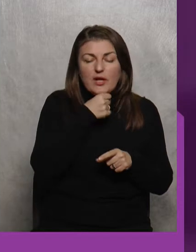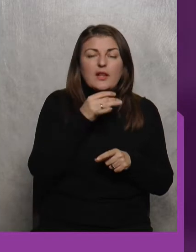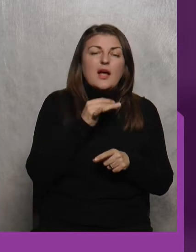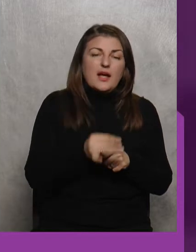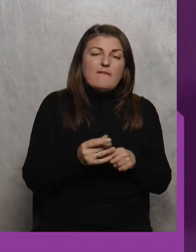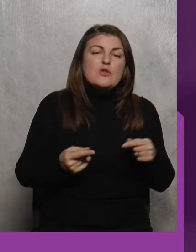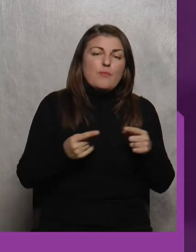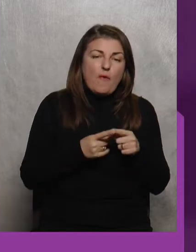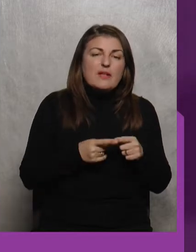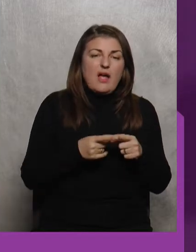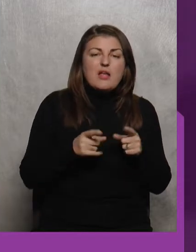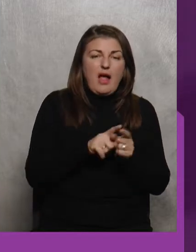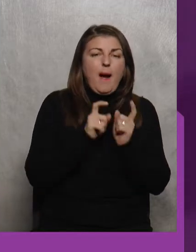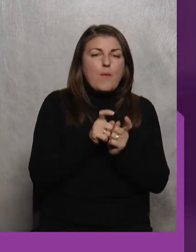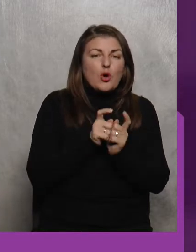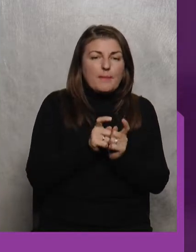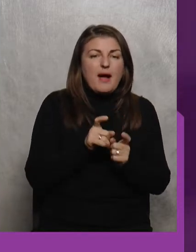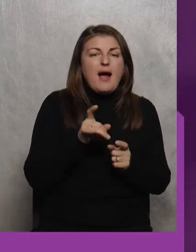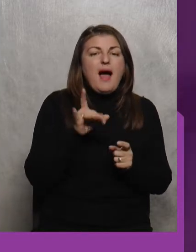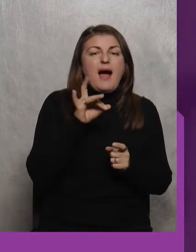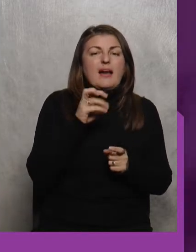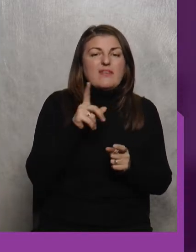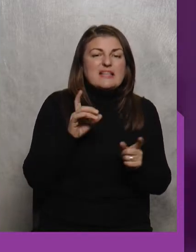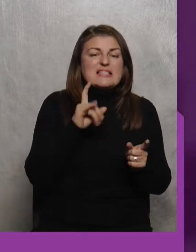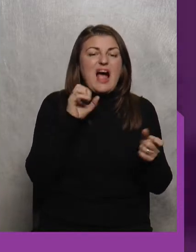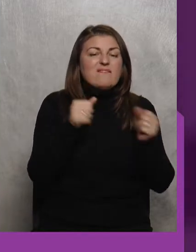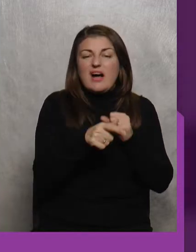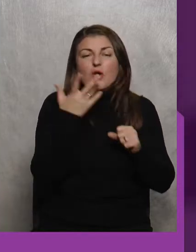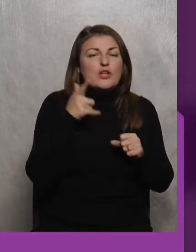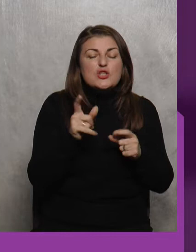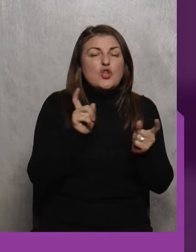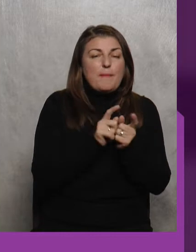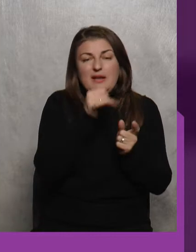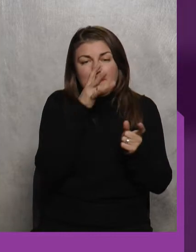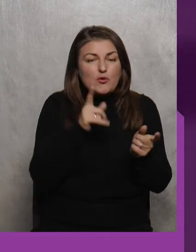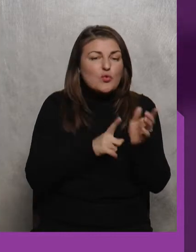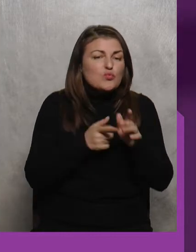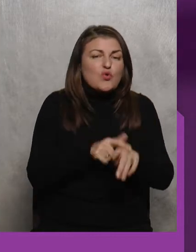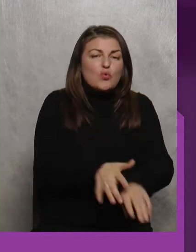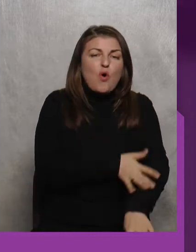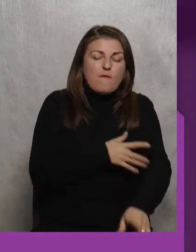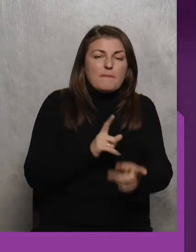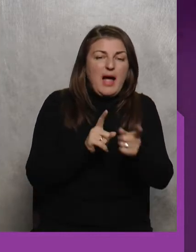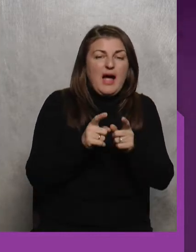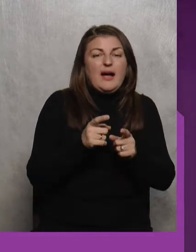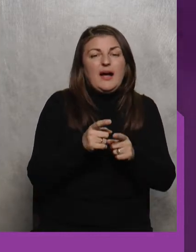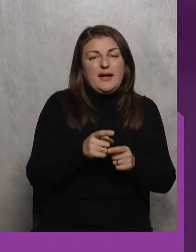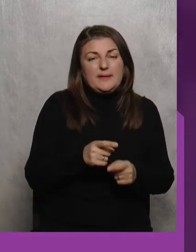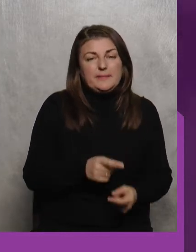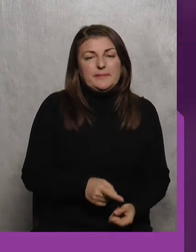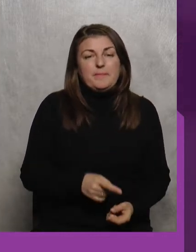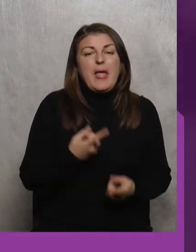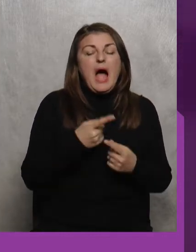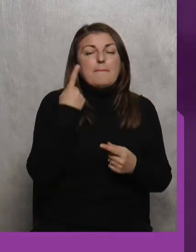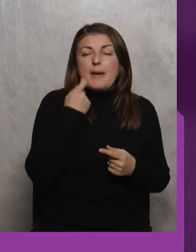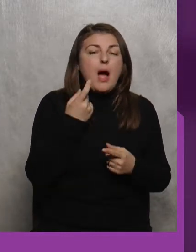відповідно, зав'язалася боротьба. Рефері захват, це коли суперники не можуть виставитися дуже довго. До речі, це секунд. Попередження